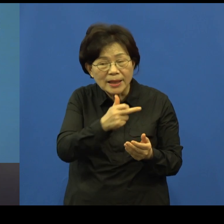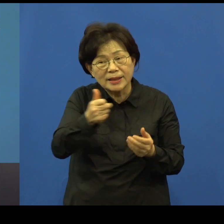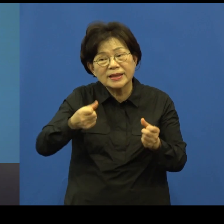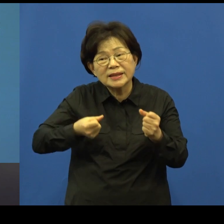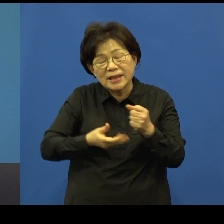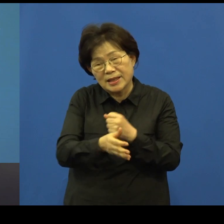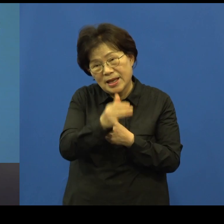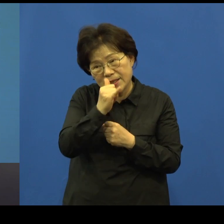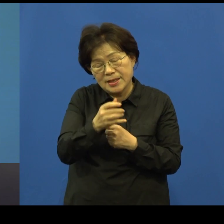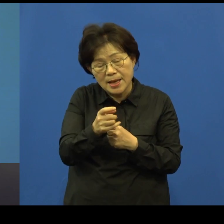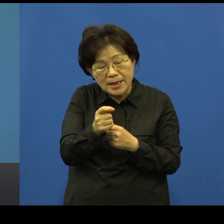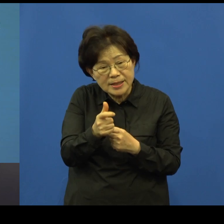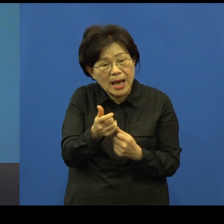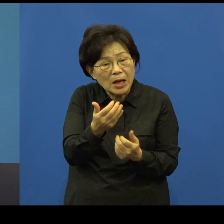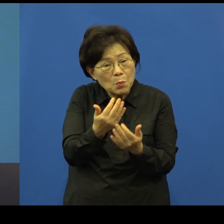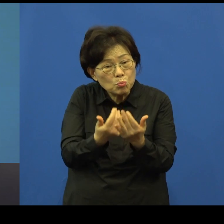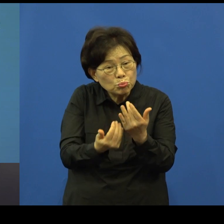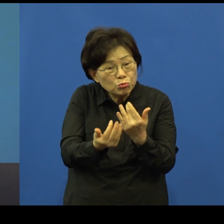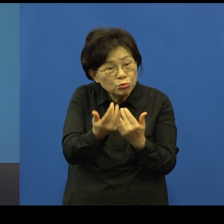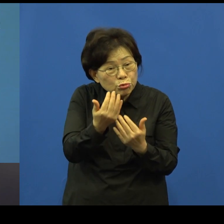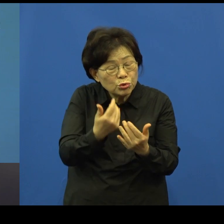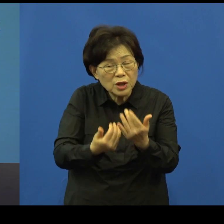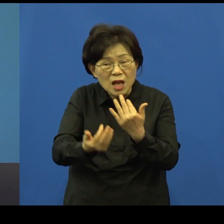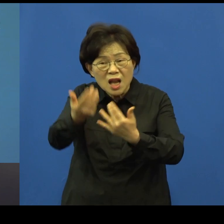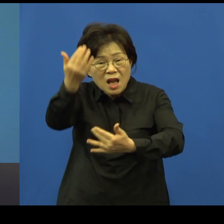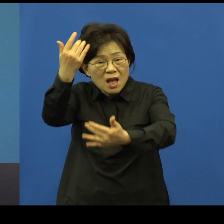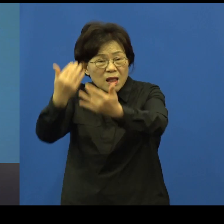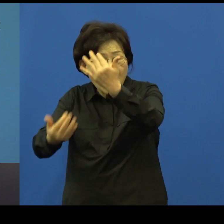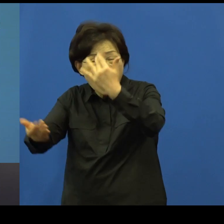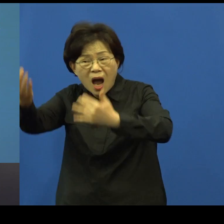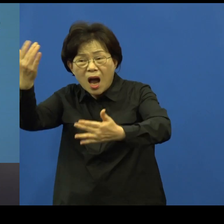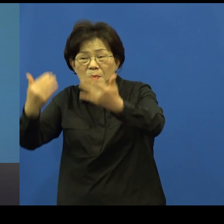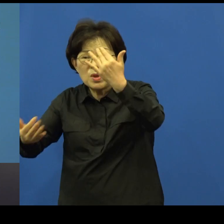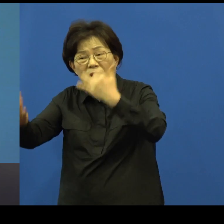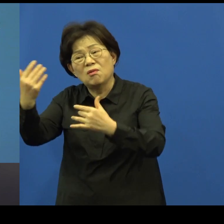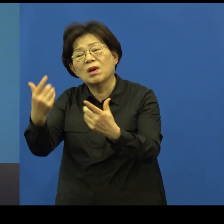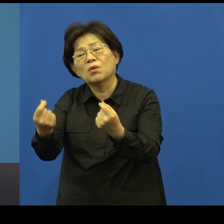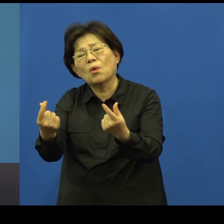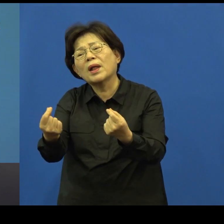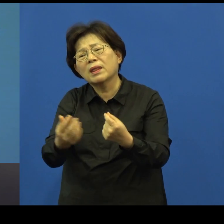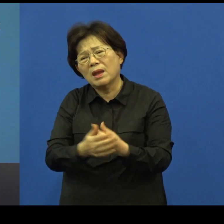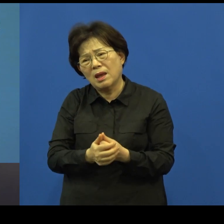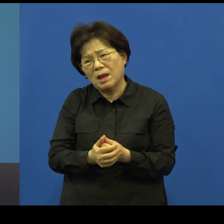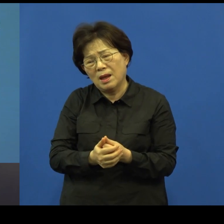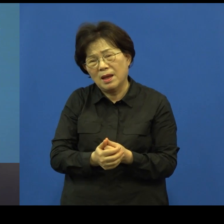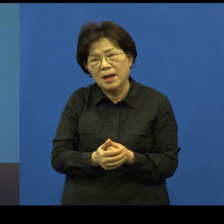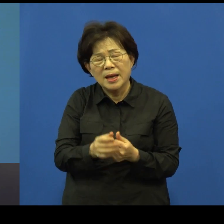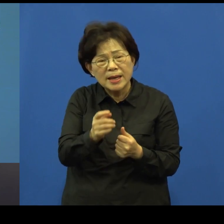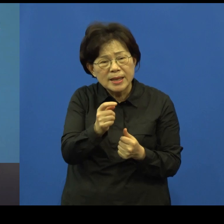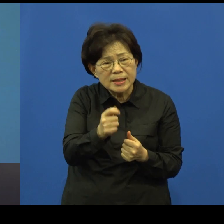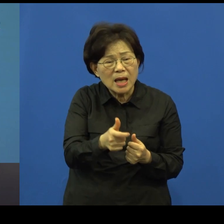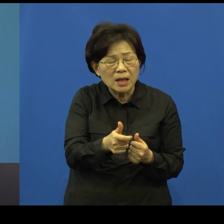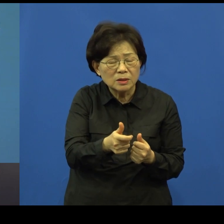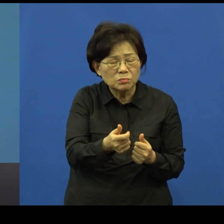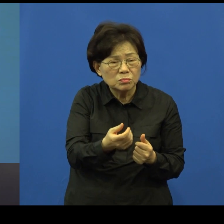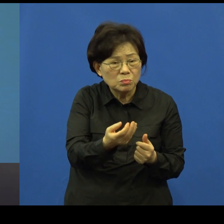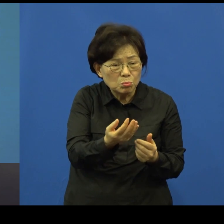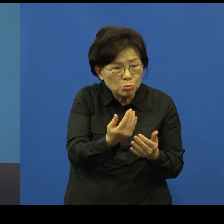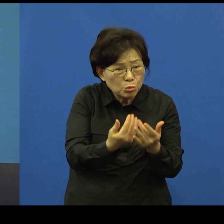작은 불이 얼마나 많은 나무를 태웠는가. 이번에 경북에서 확인했어요. 작은 불씨가 산을 다